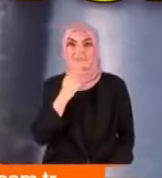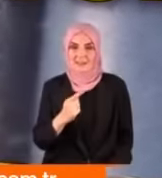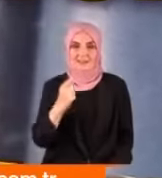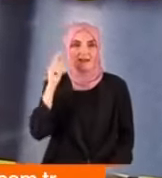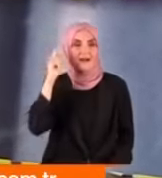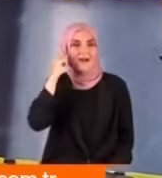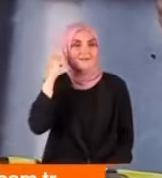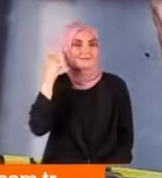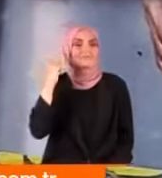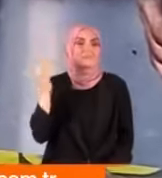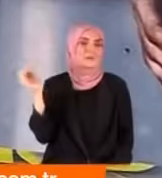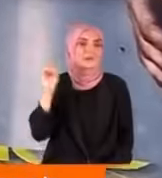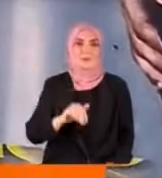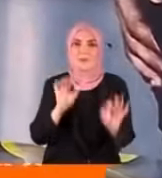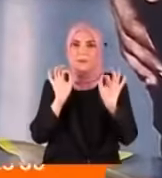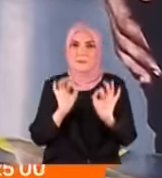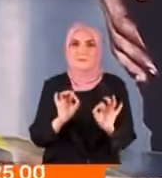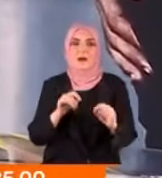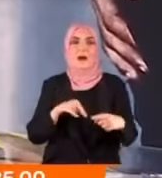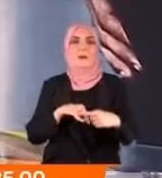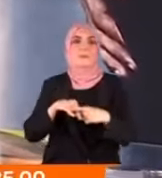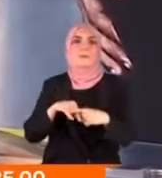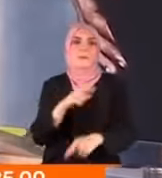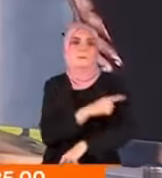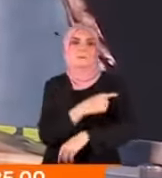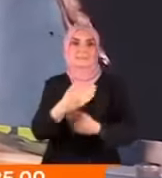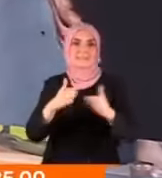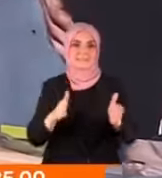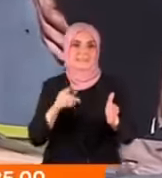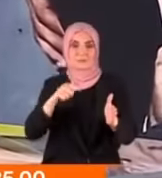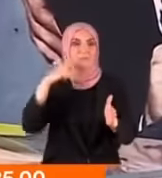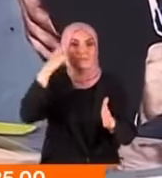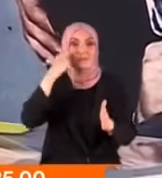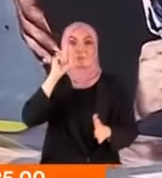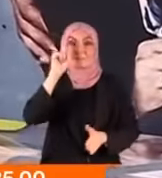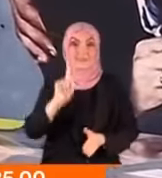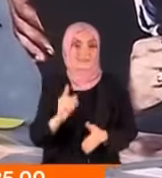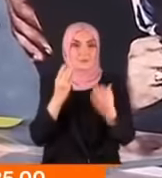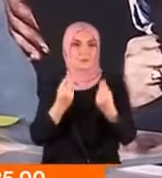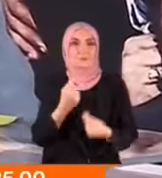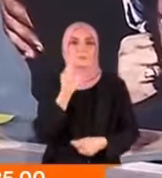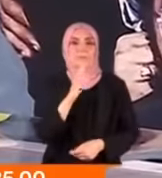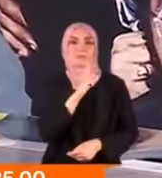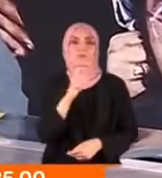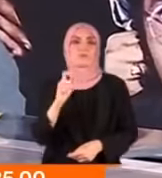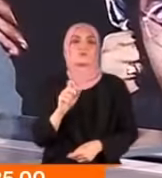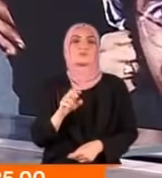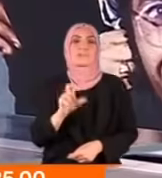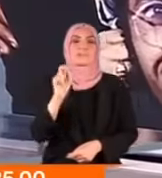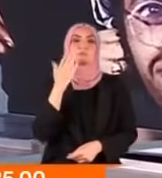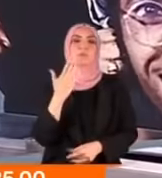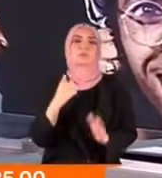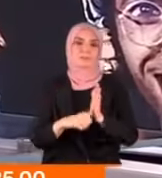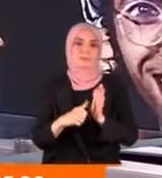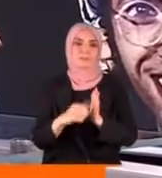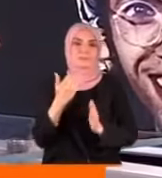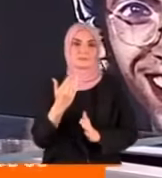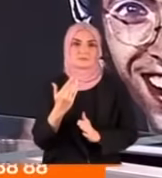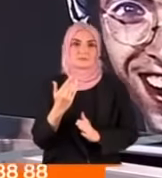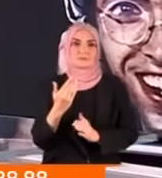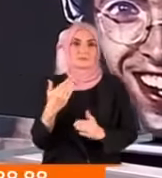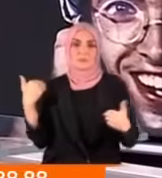geliyor kuşkusuz. Hababam Sınıfı serisinin ilk filmi 1975 yılında çekildi ama aradan geçen onca zamana karşın Hababam